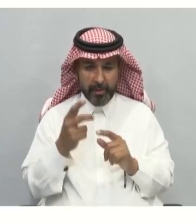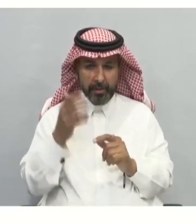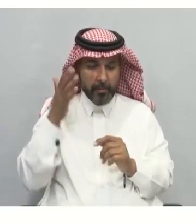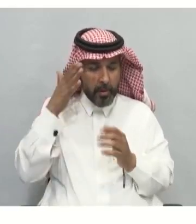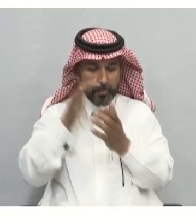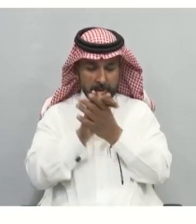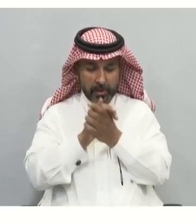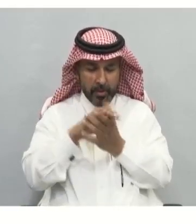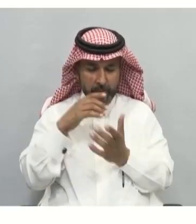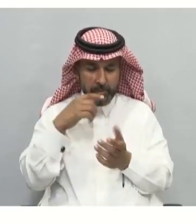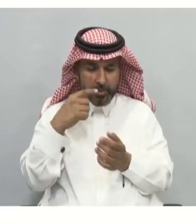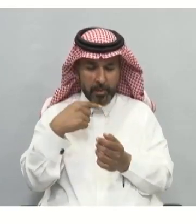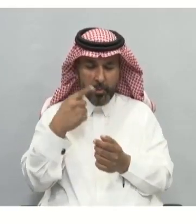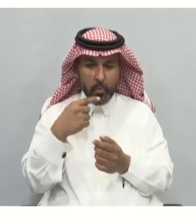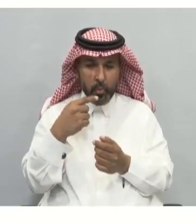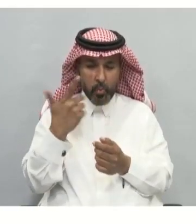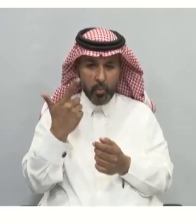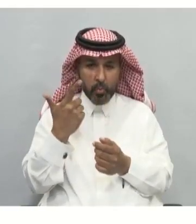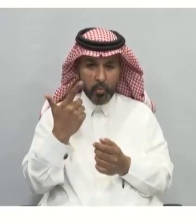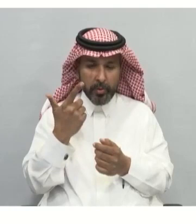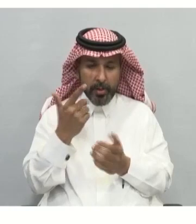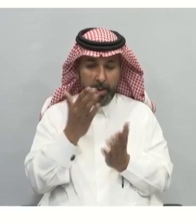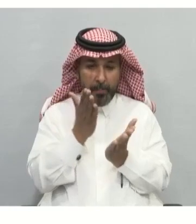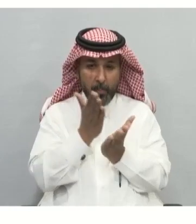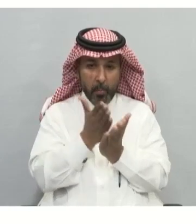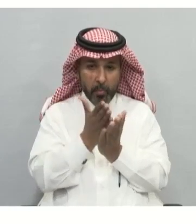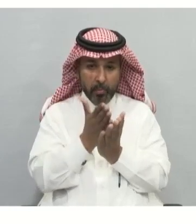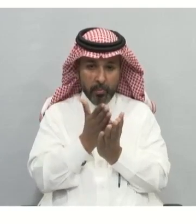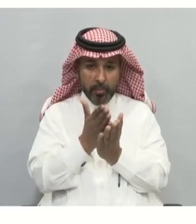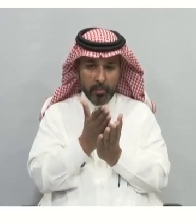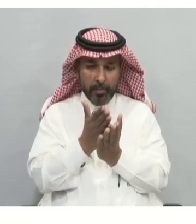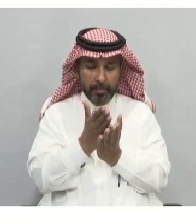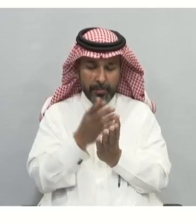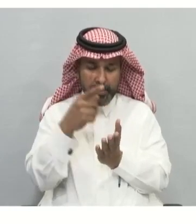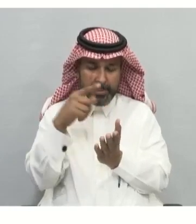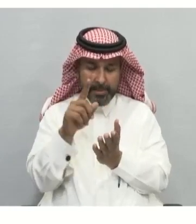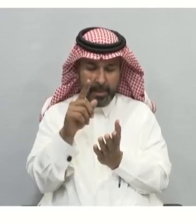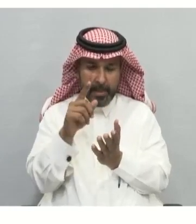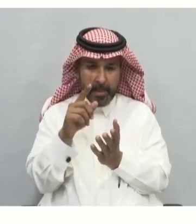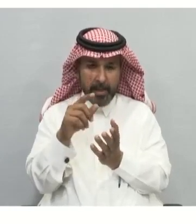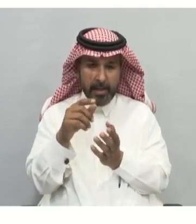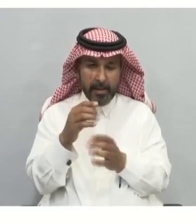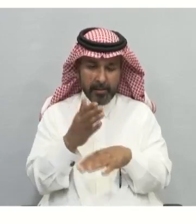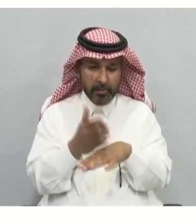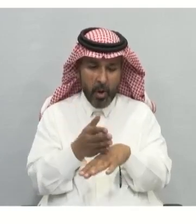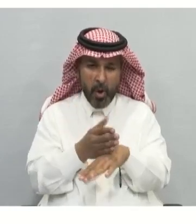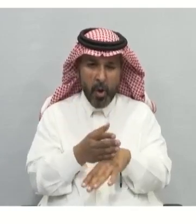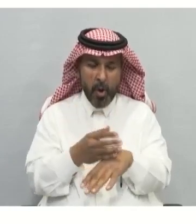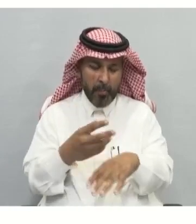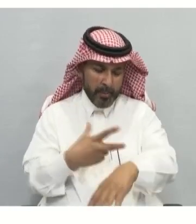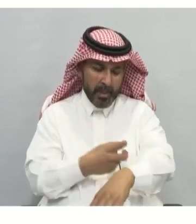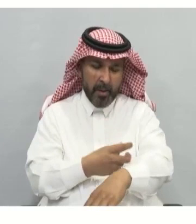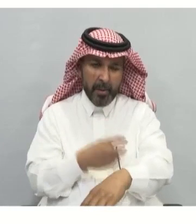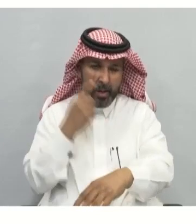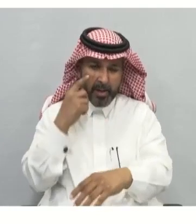عليه وسلم المؤمن الصادق في كثره ما يصيبه من البلاء وموقفه منه بالنبات